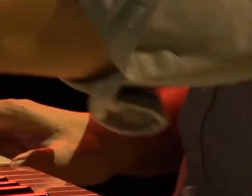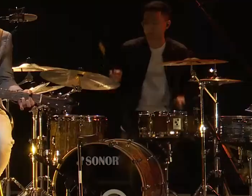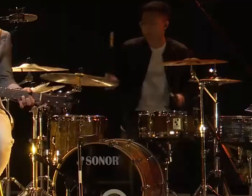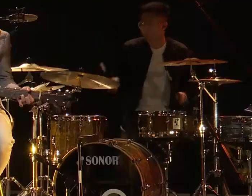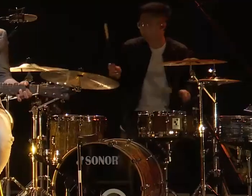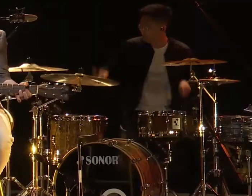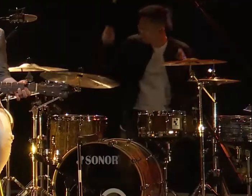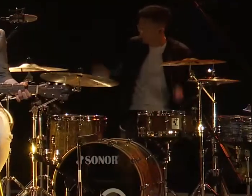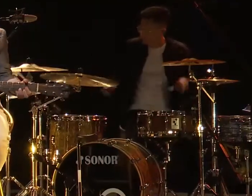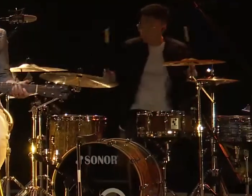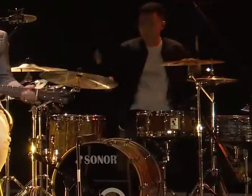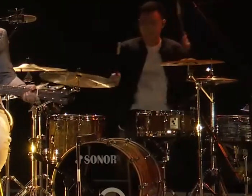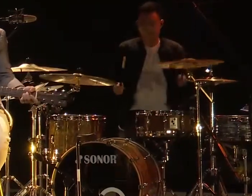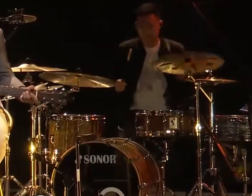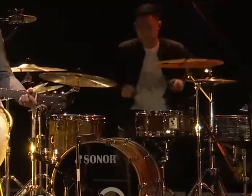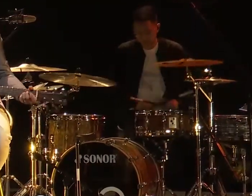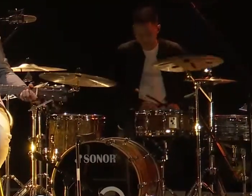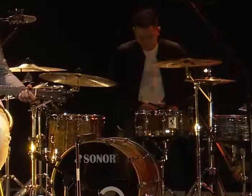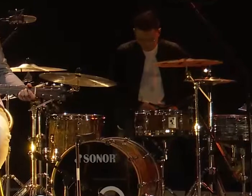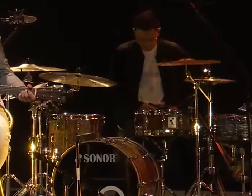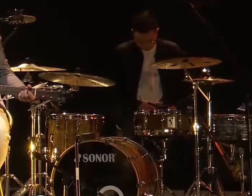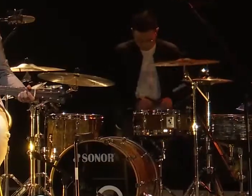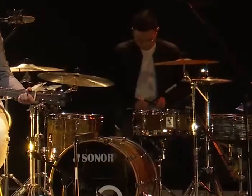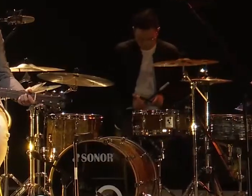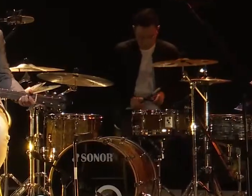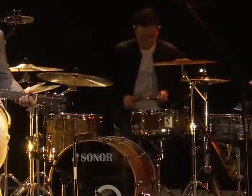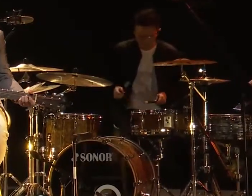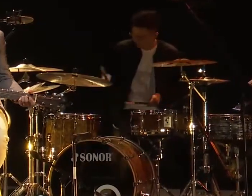Raja semesta.